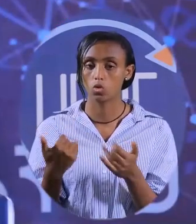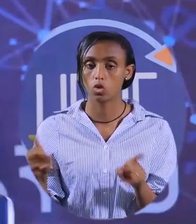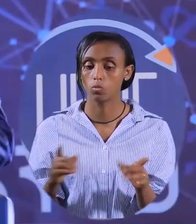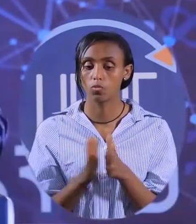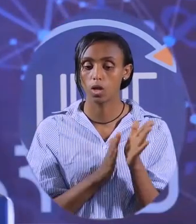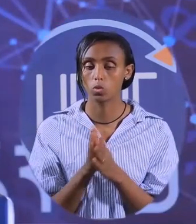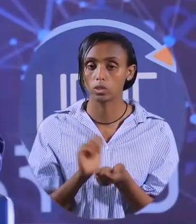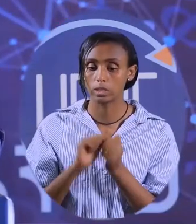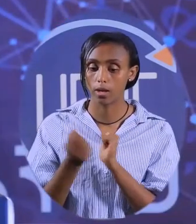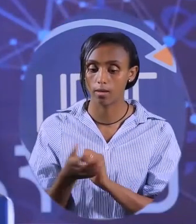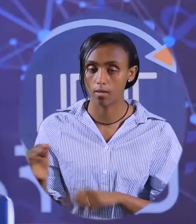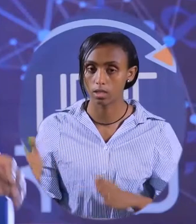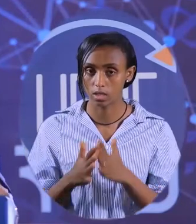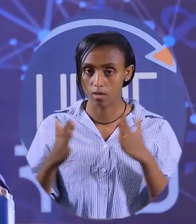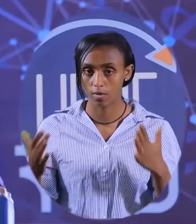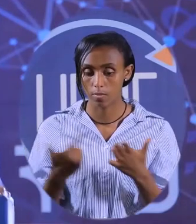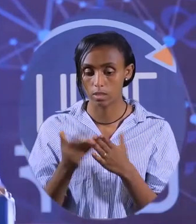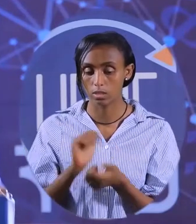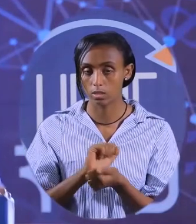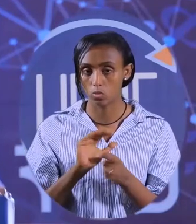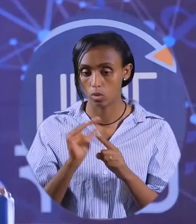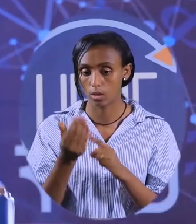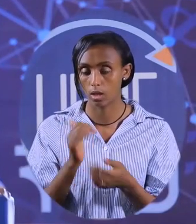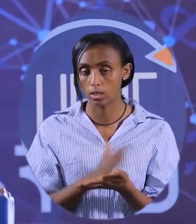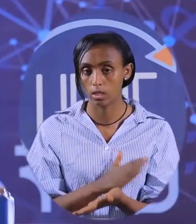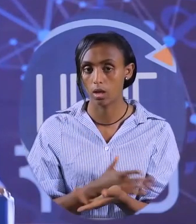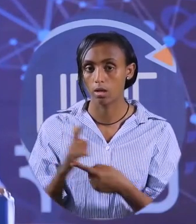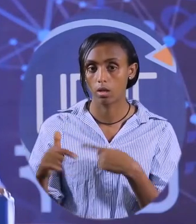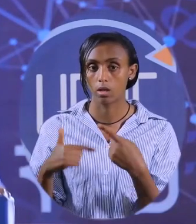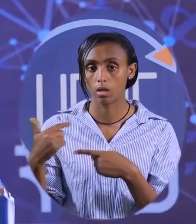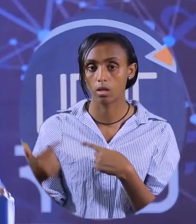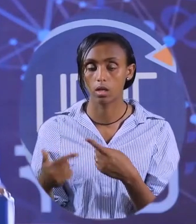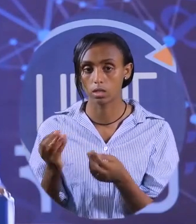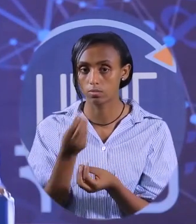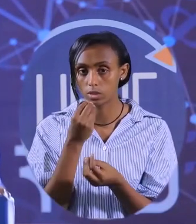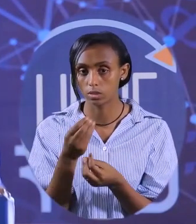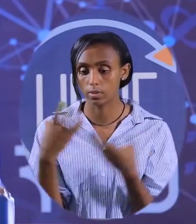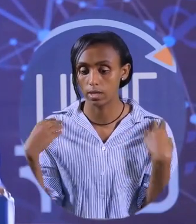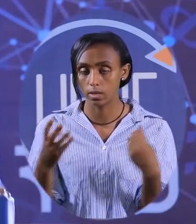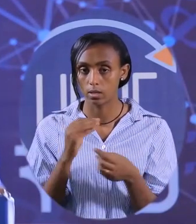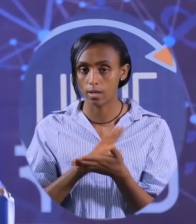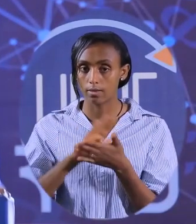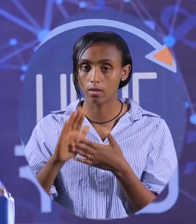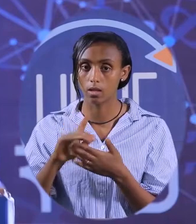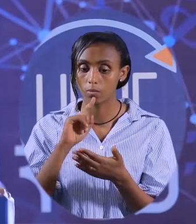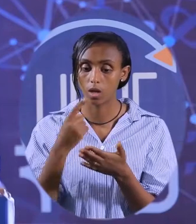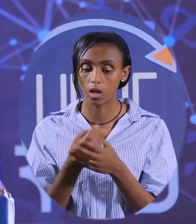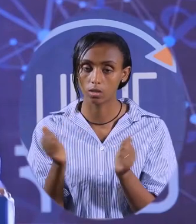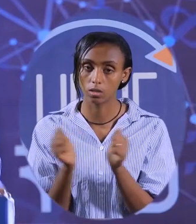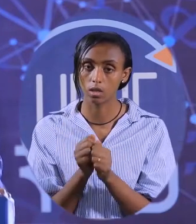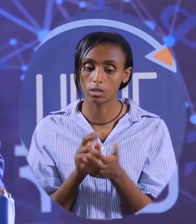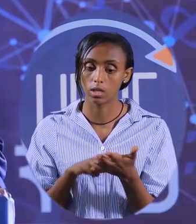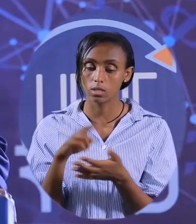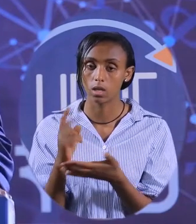ደግሞ ሲቀየርና ሲሰፋ በዛው መንገድ እየተስተካከለ ይሄዳል ከምግብ ደንነትና ጥራት ማረጋጋት ጋር